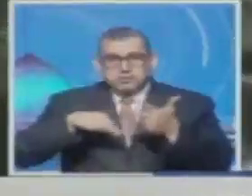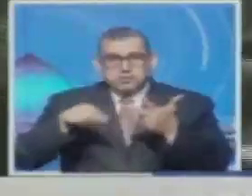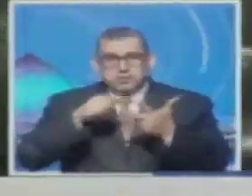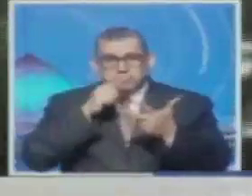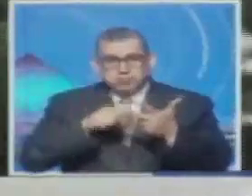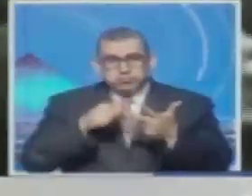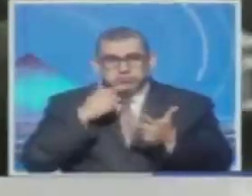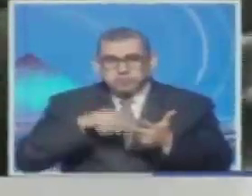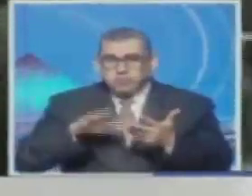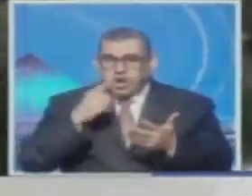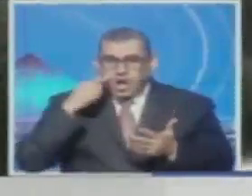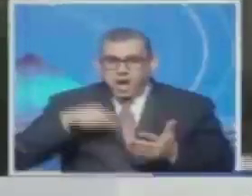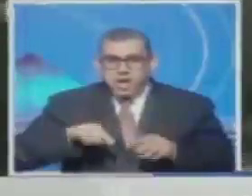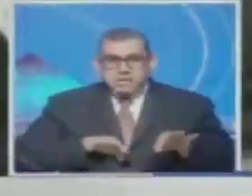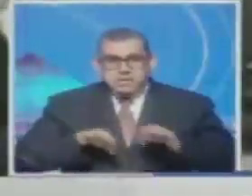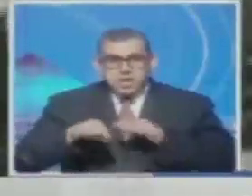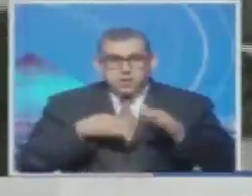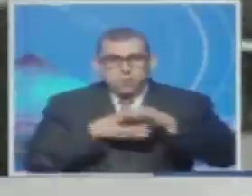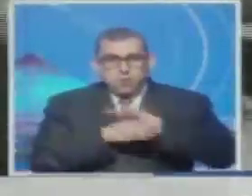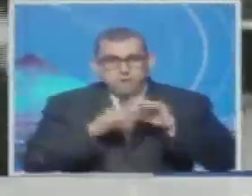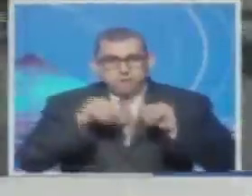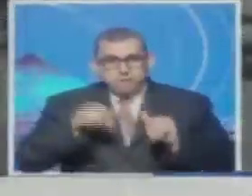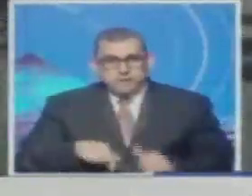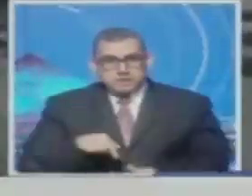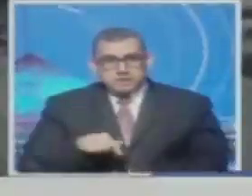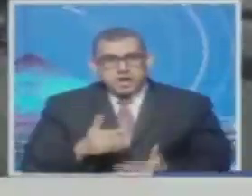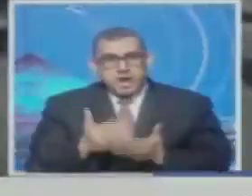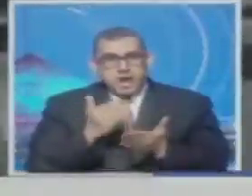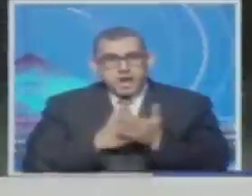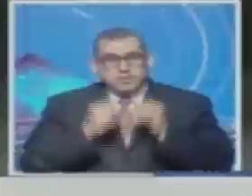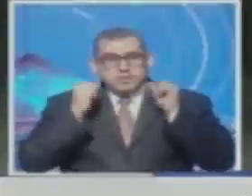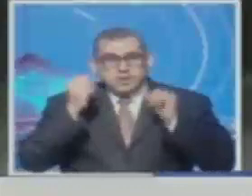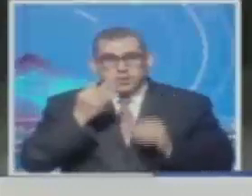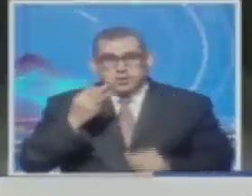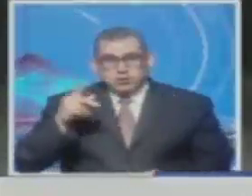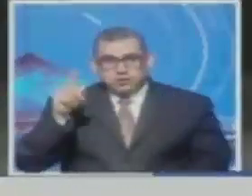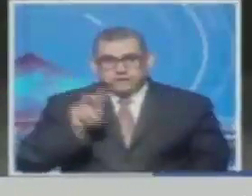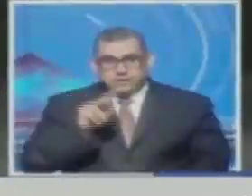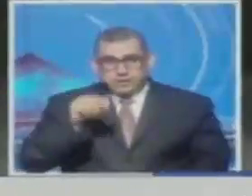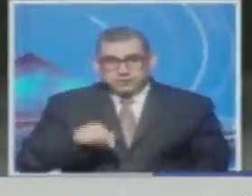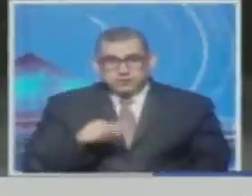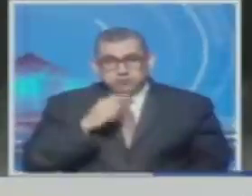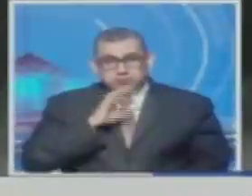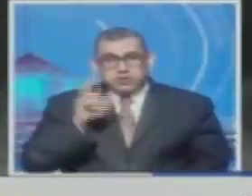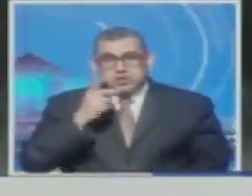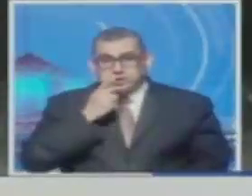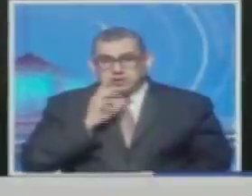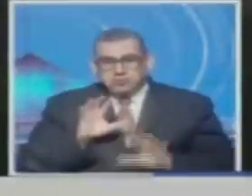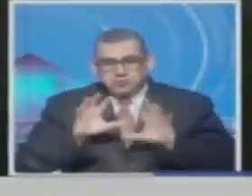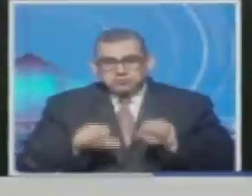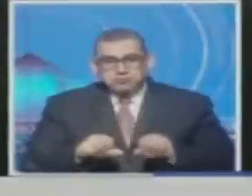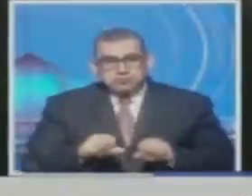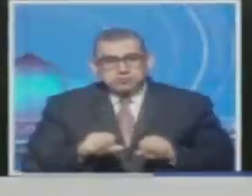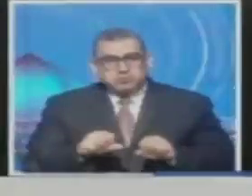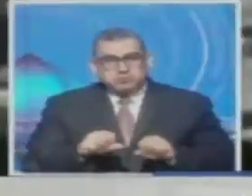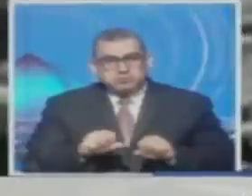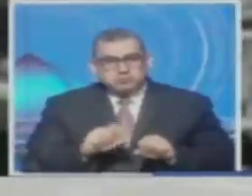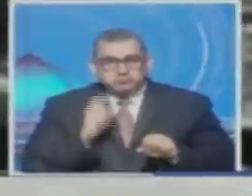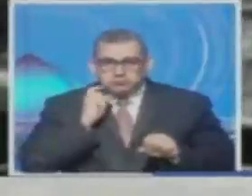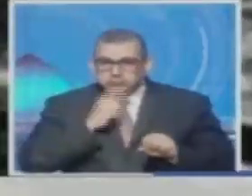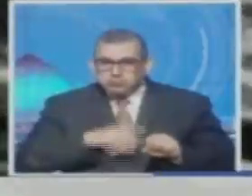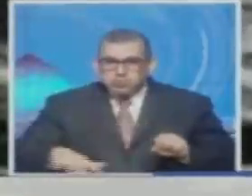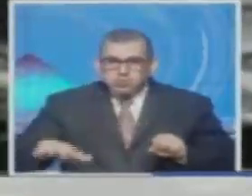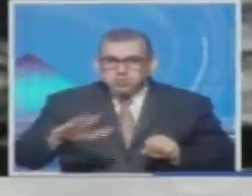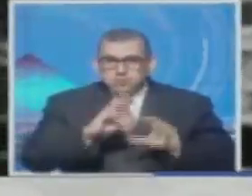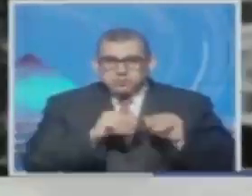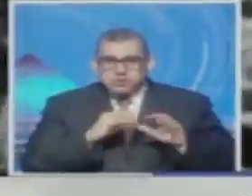المشهد السائد للحياة السياسية في مصر قبل ثورة يوليو، حيث سيطر الإنجليز سيطرة كاملة على